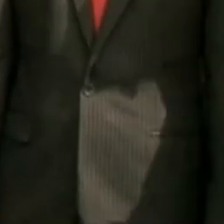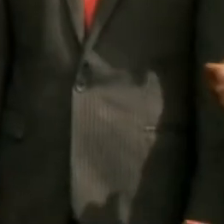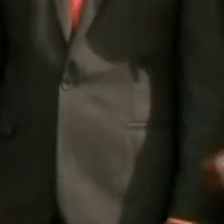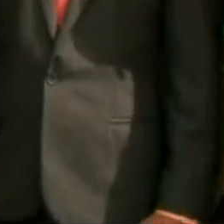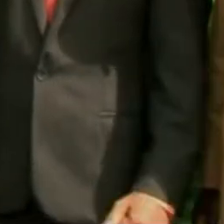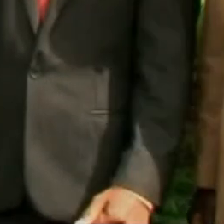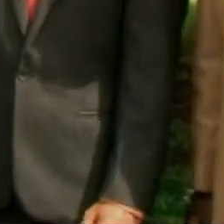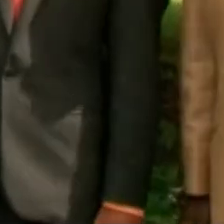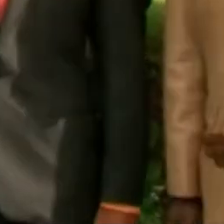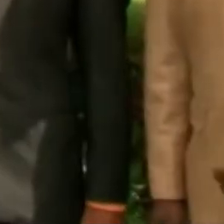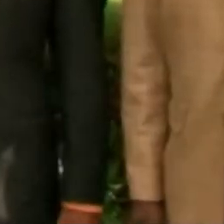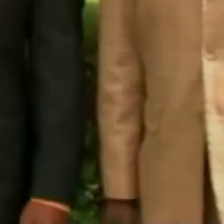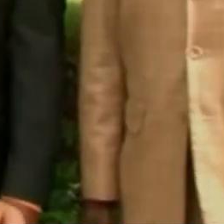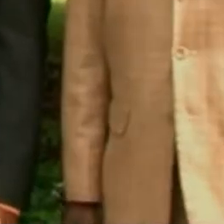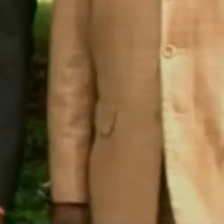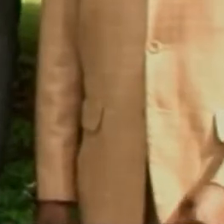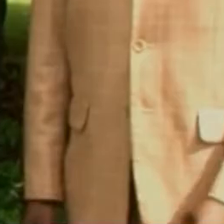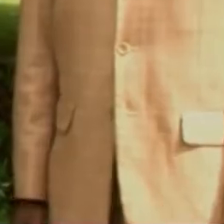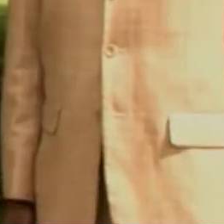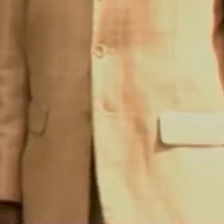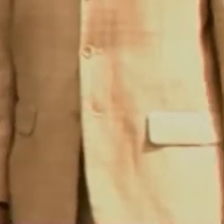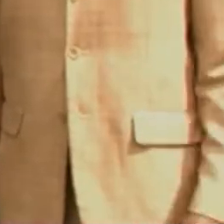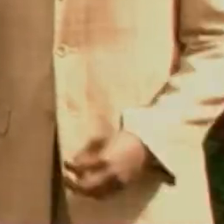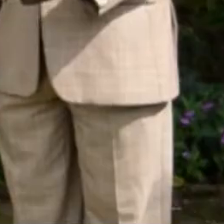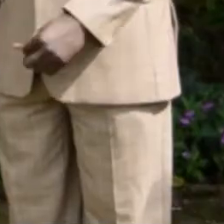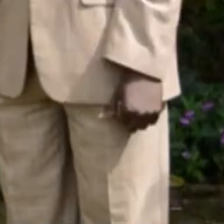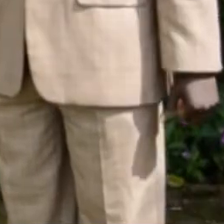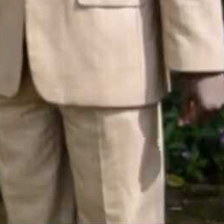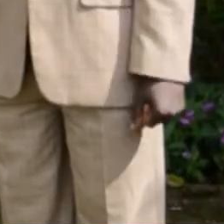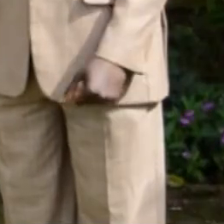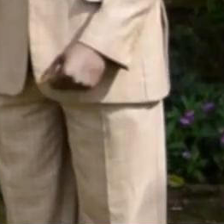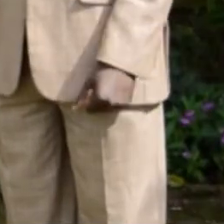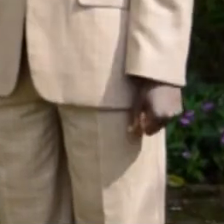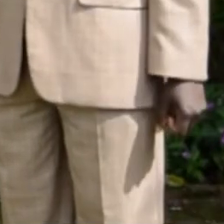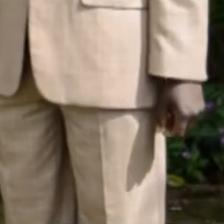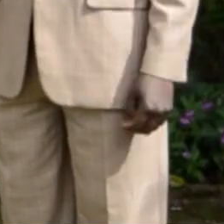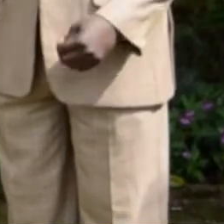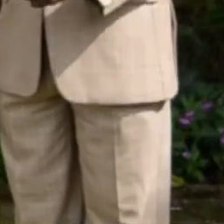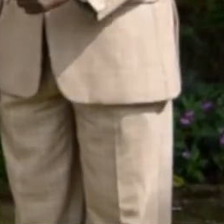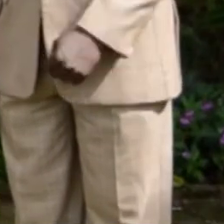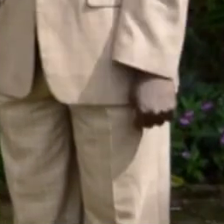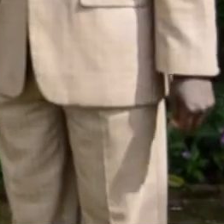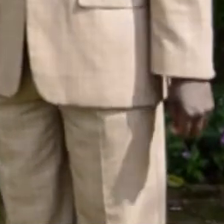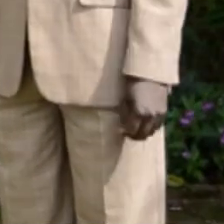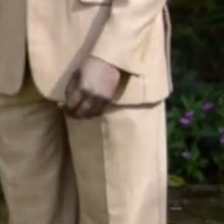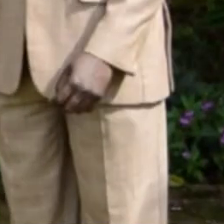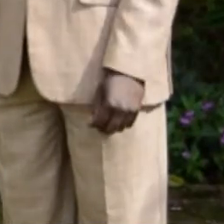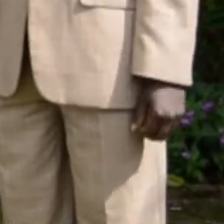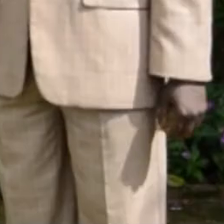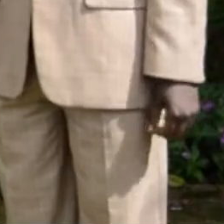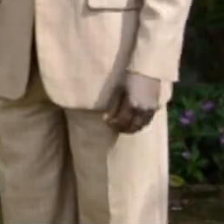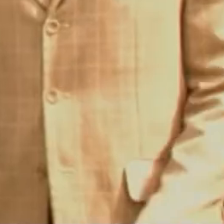Mazita, mazita anodaidzwa ndiripo. Mazita, mazita